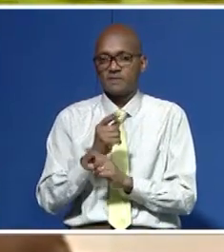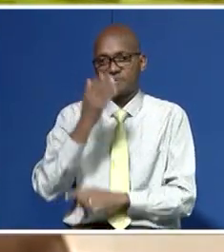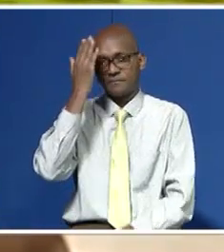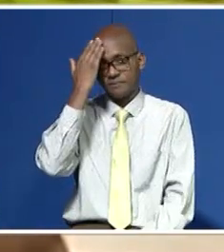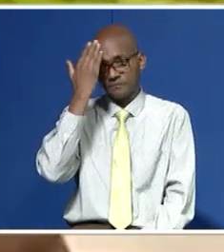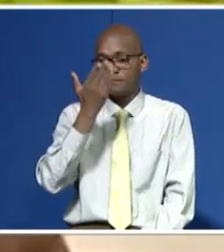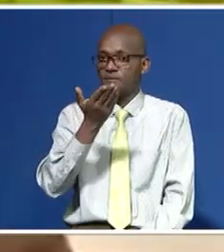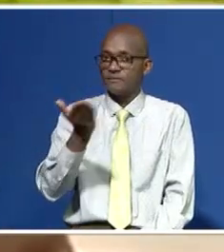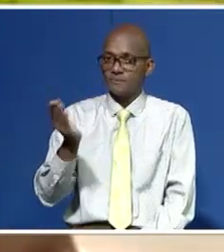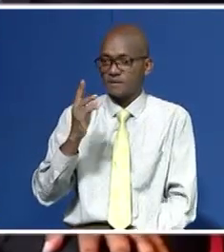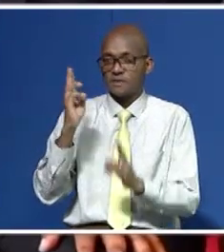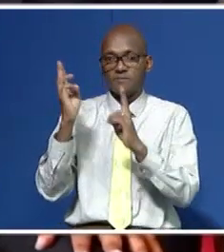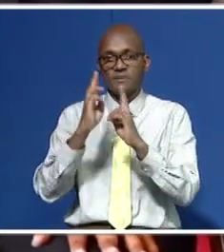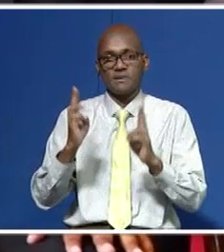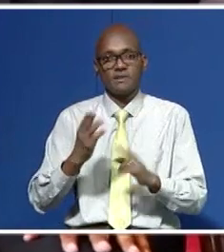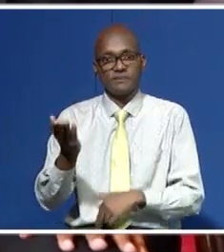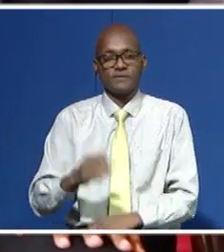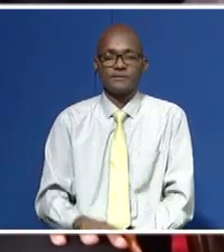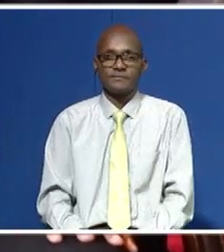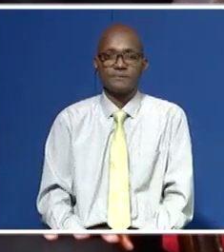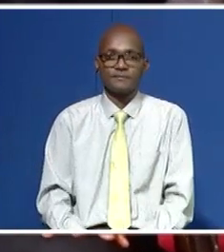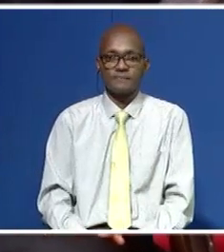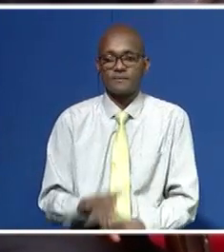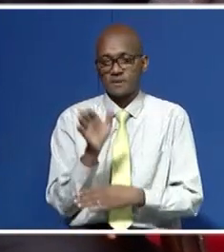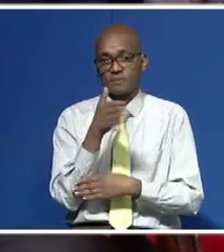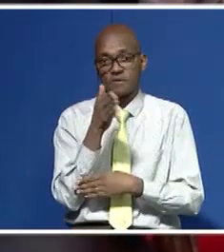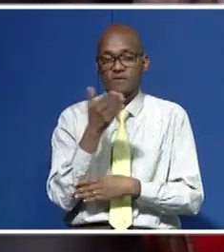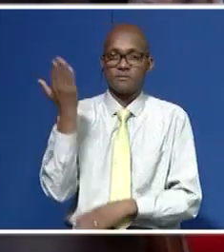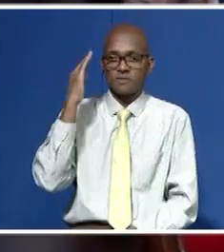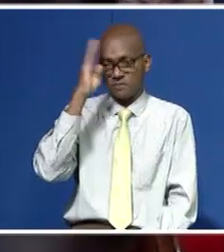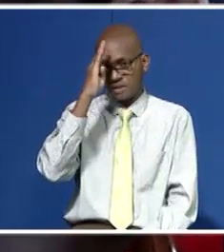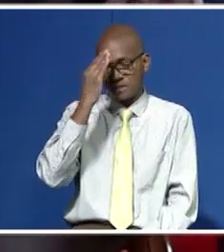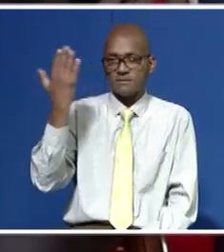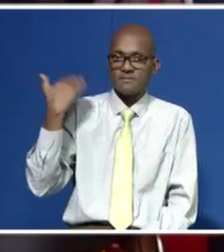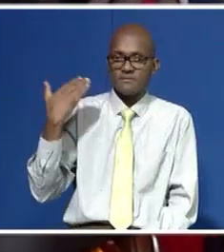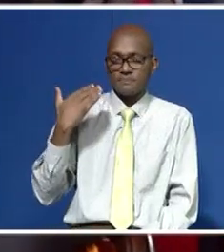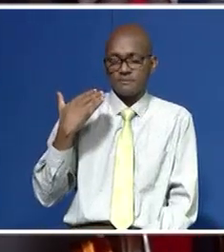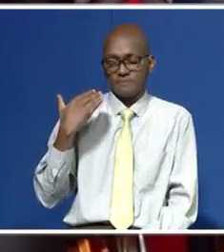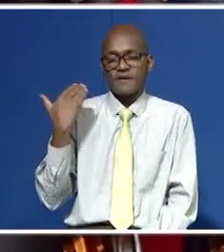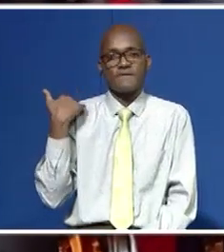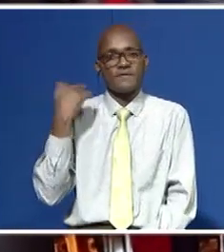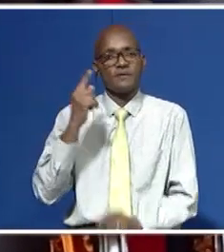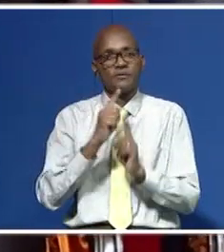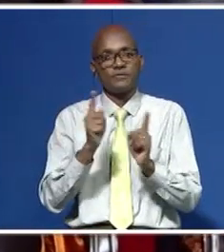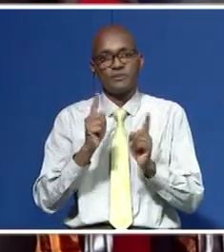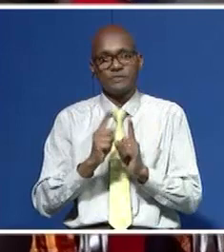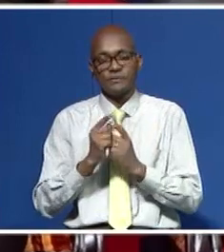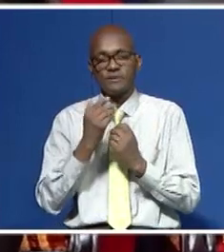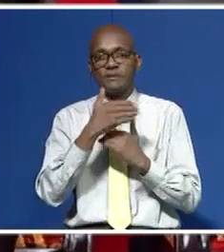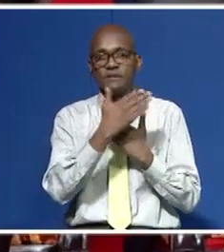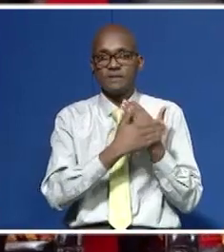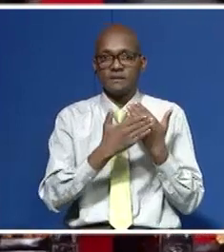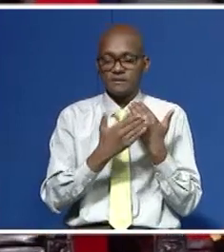ulitambulika katika ngazi ya kimataifa. Balozi Mahiga aliwahi kuhudumu katika nyadhifa mbalimbali nje ya nchi. Balozi Tuvako